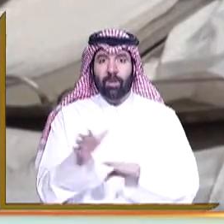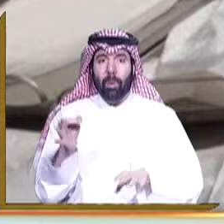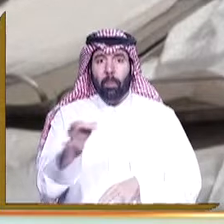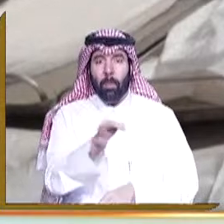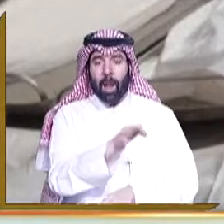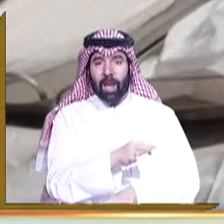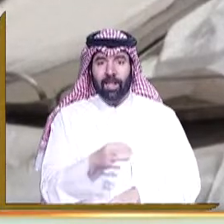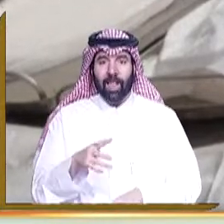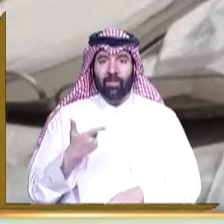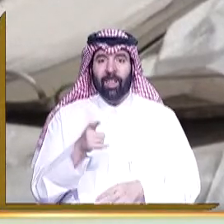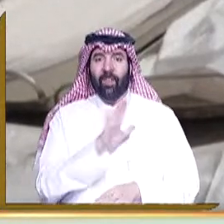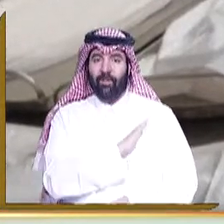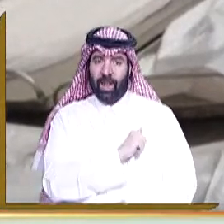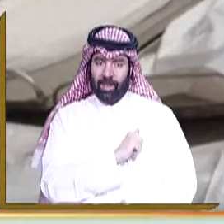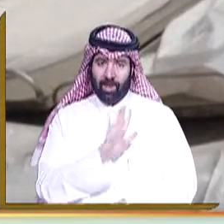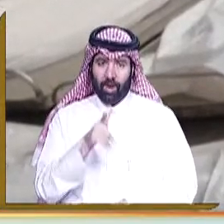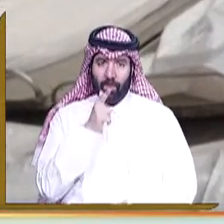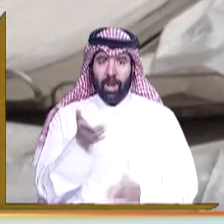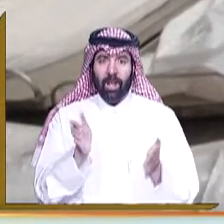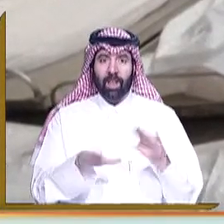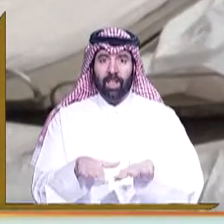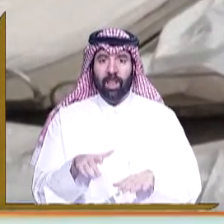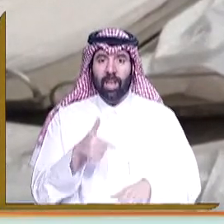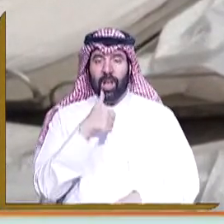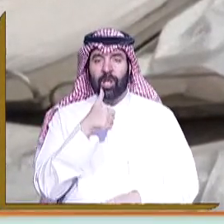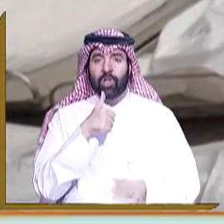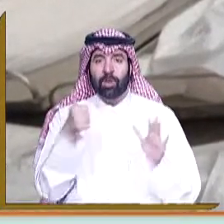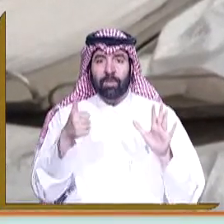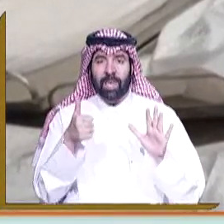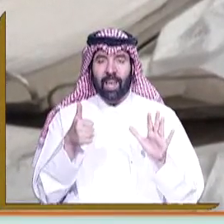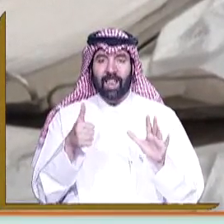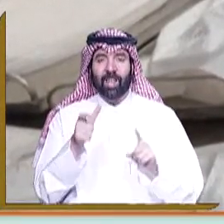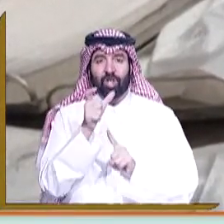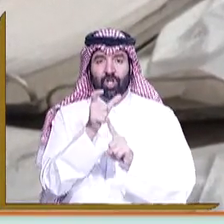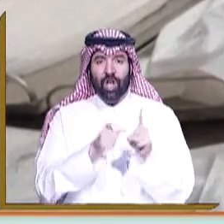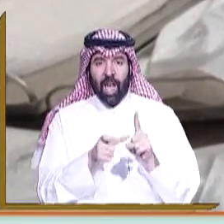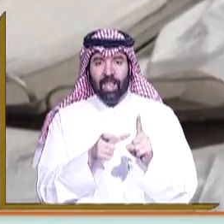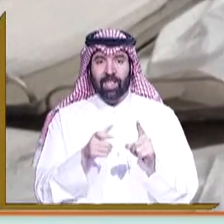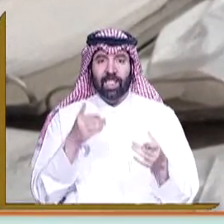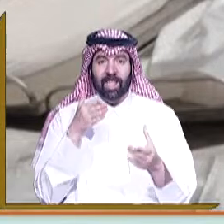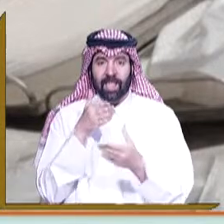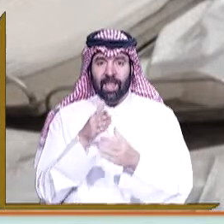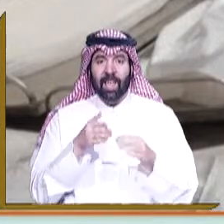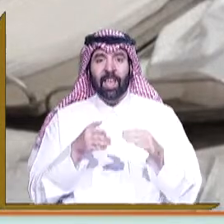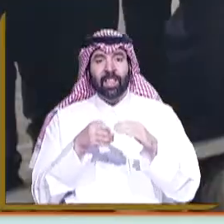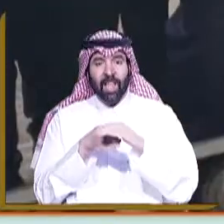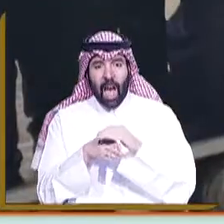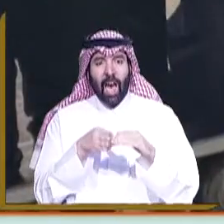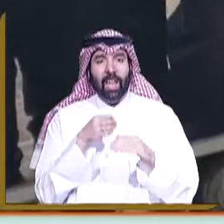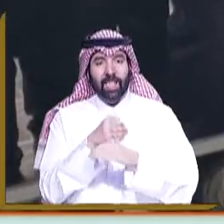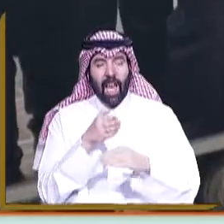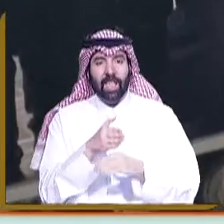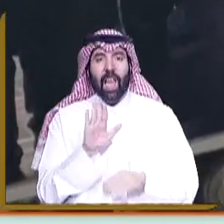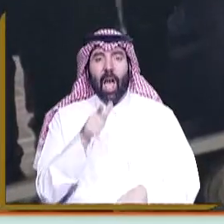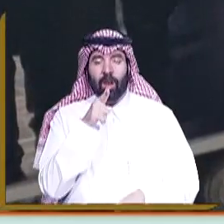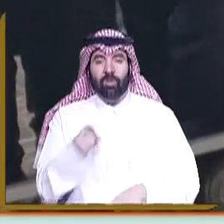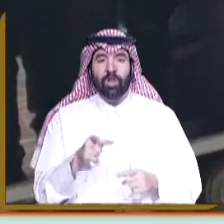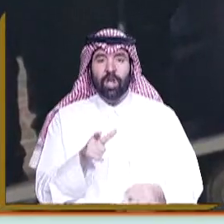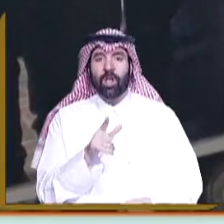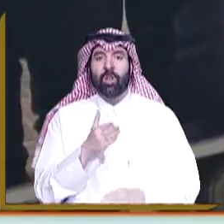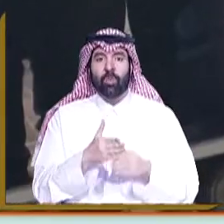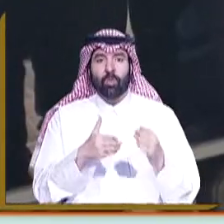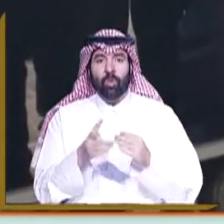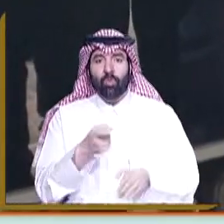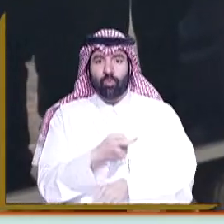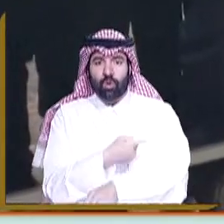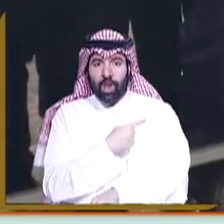مكان، وأكدت مقتل نحو 600 شخص داخل المستشفى من الجرحى والمرافقين